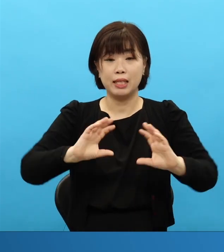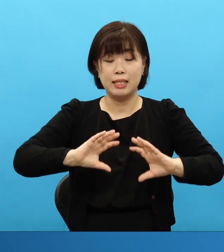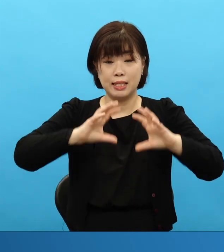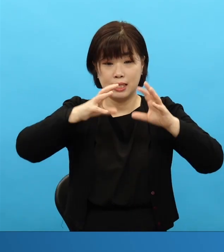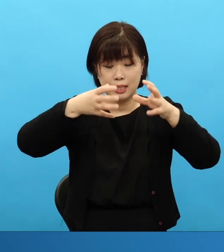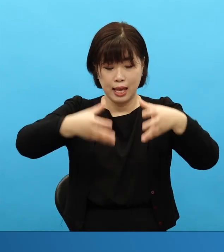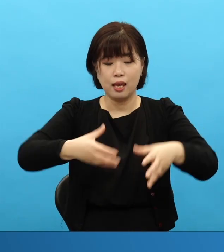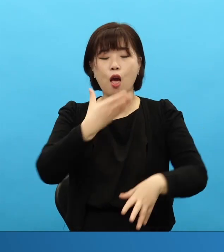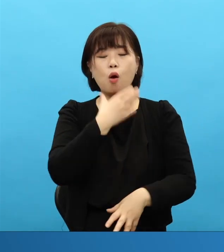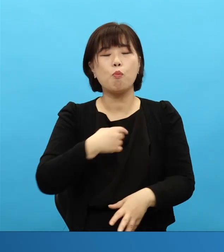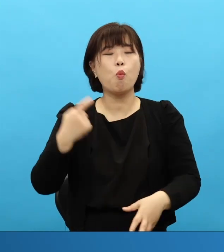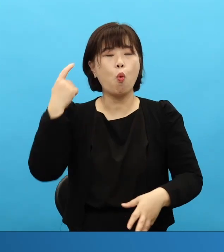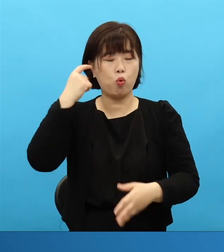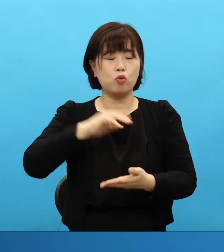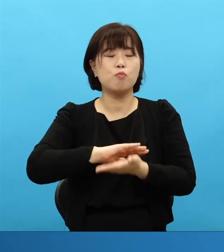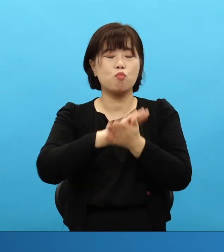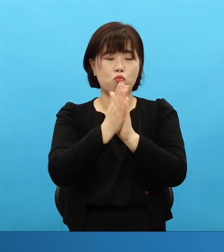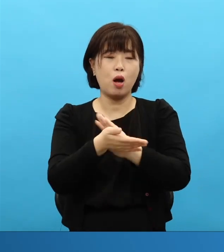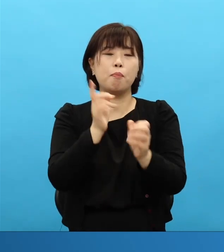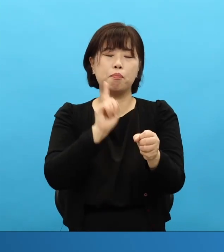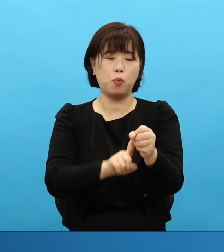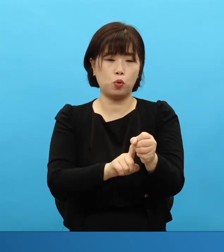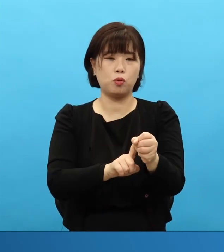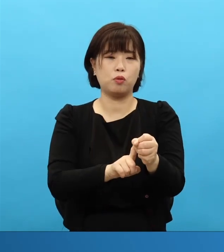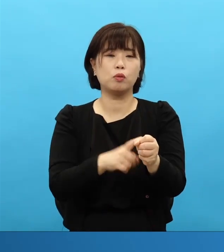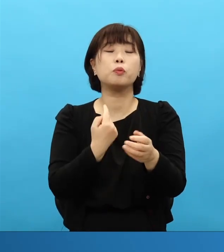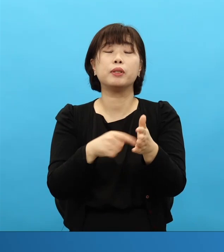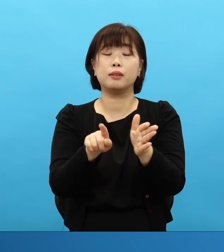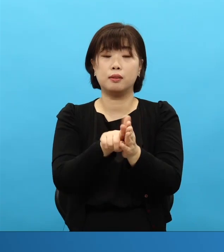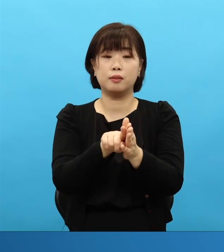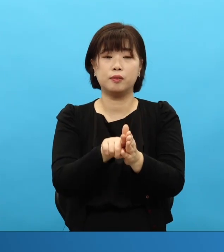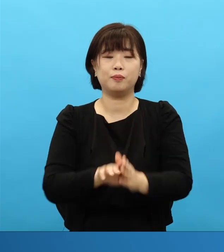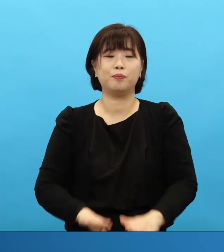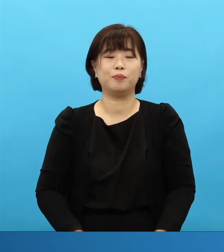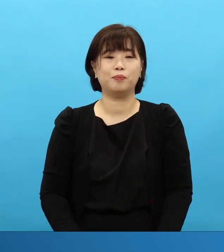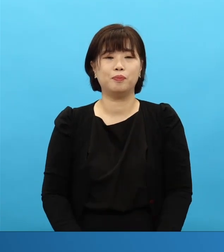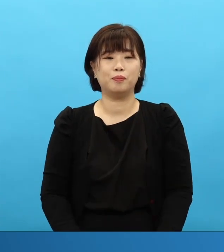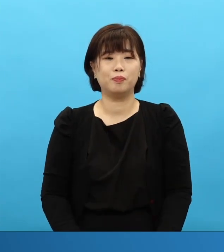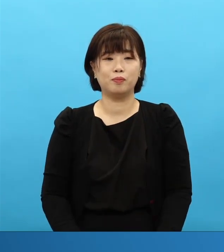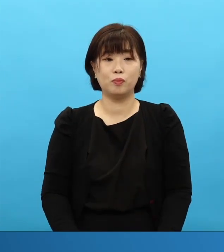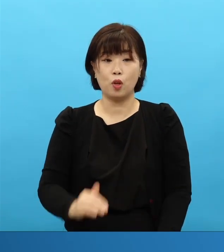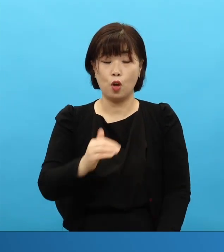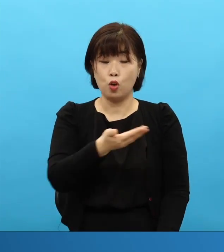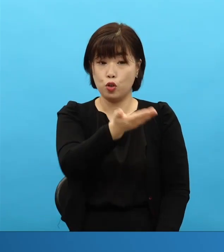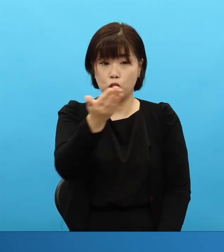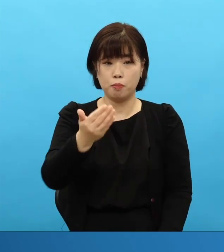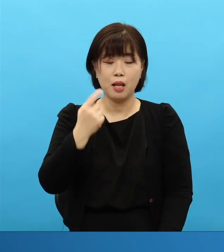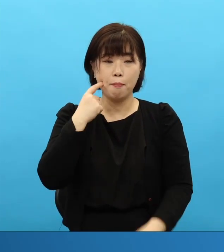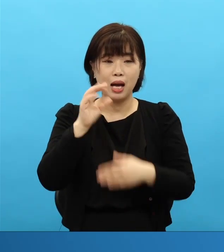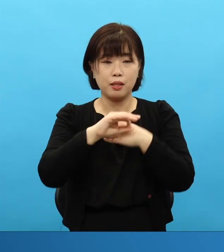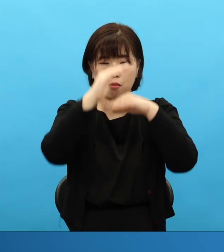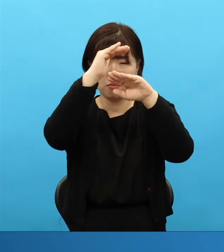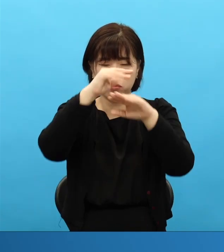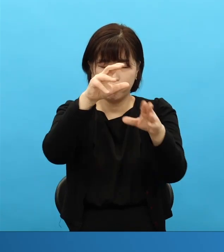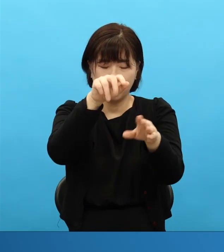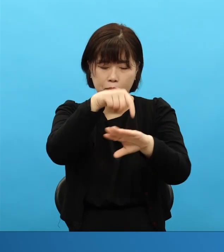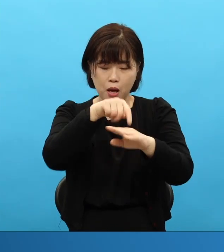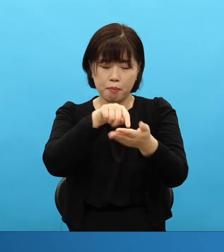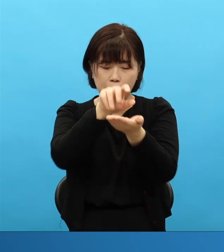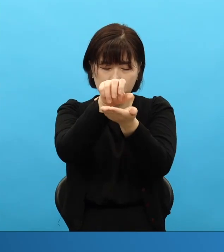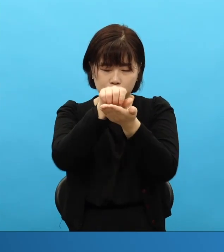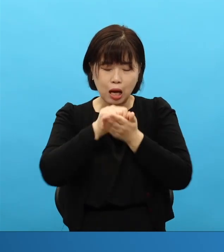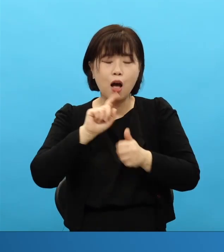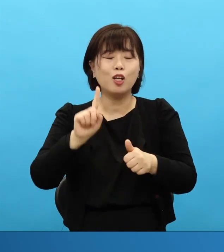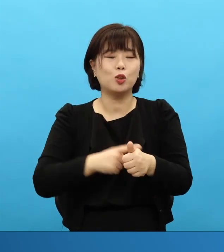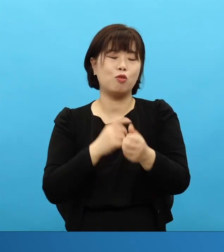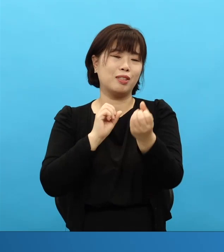것이다. Then you'll do world evangelization. 아마 오늘 떡 응답 와 있을 겁니다. And one day, the answer will come. 절대 안 돼. Absolute 그거 barbarism. 가지고